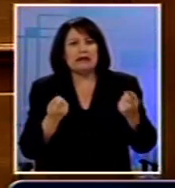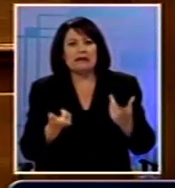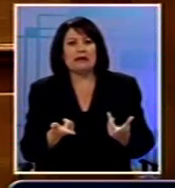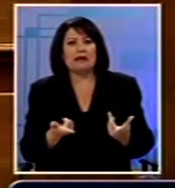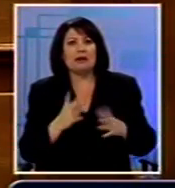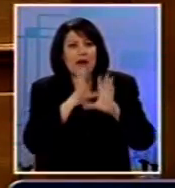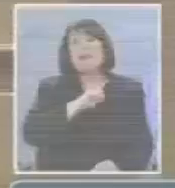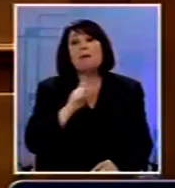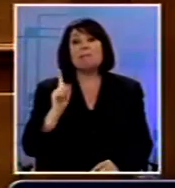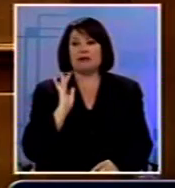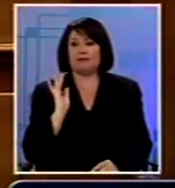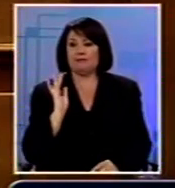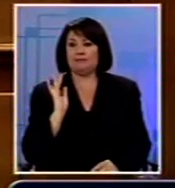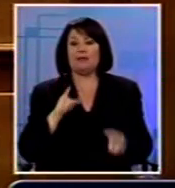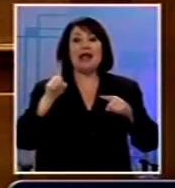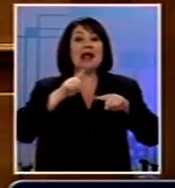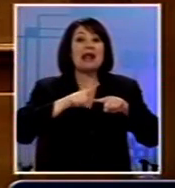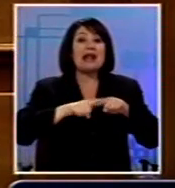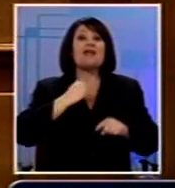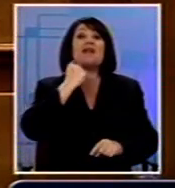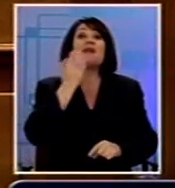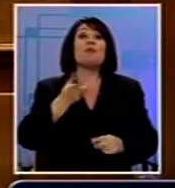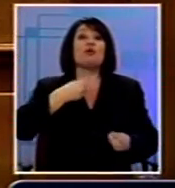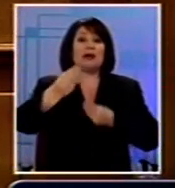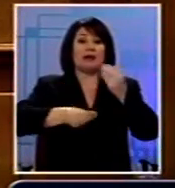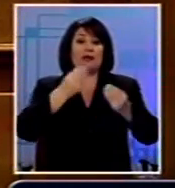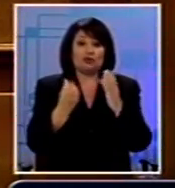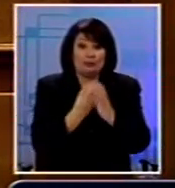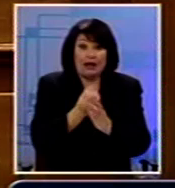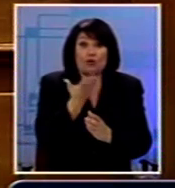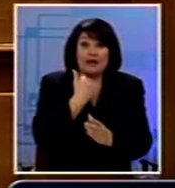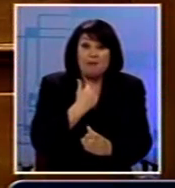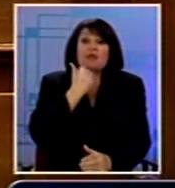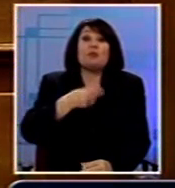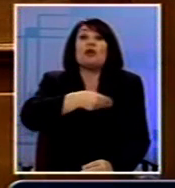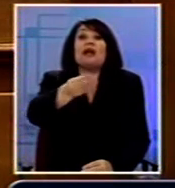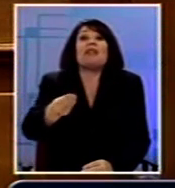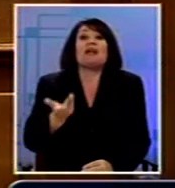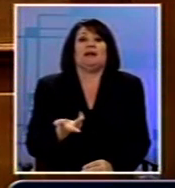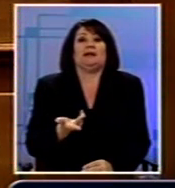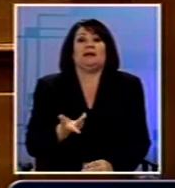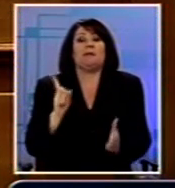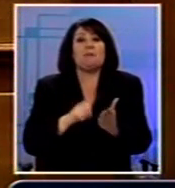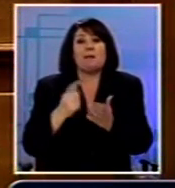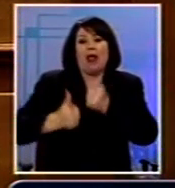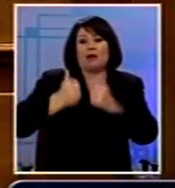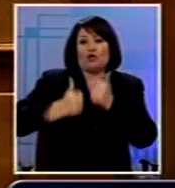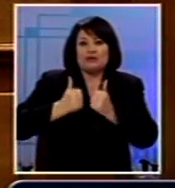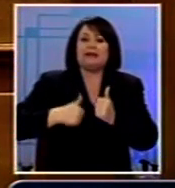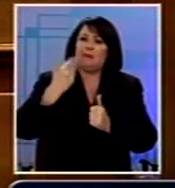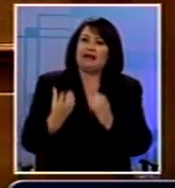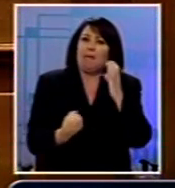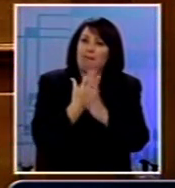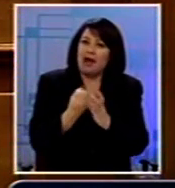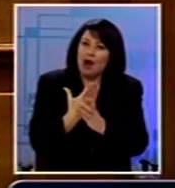όταν τ' άκουσαν όλα αυτά. Η χώρα δεν μπορεί να μοιράζει όταν δεν παράγει, και δεν μπορεί να παράγει αν δεν είναι ανταγωνιστική.